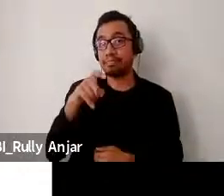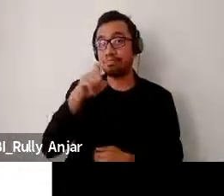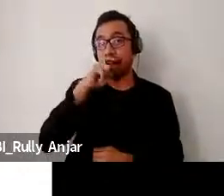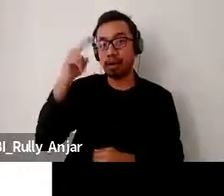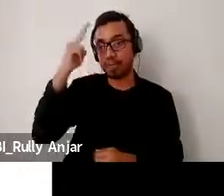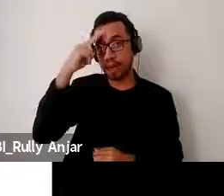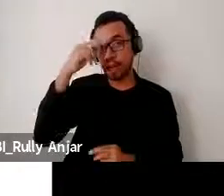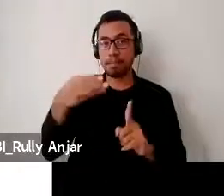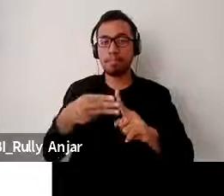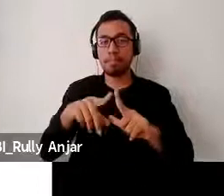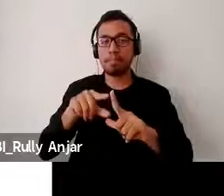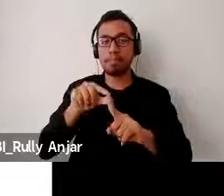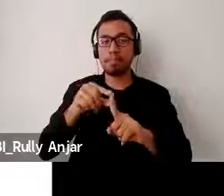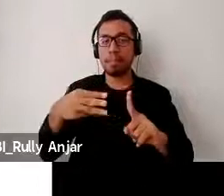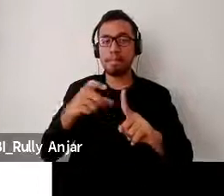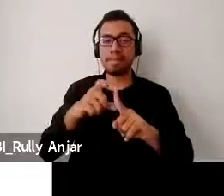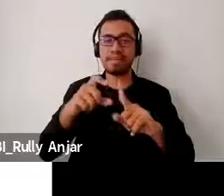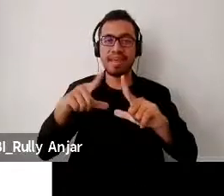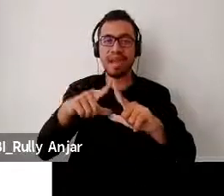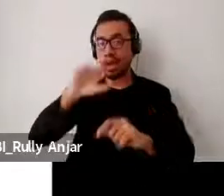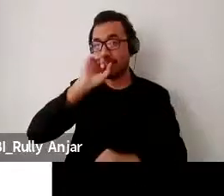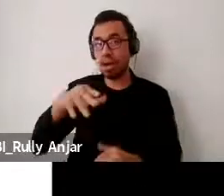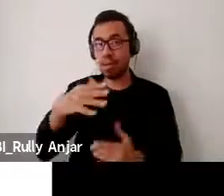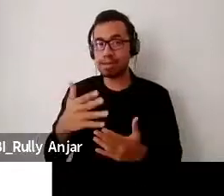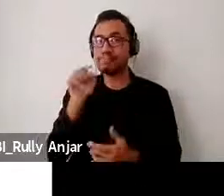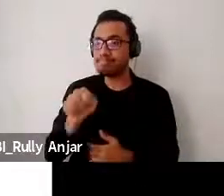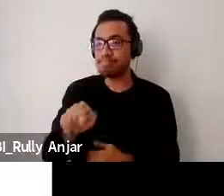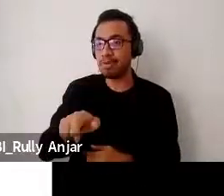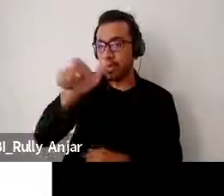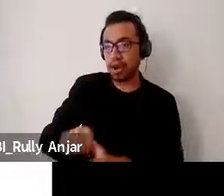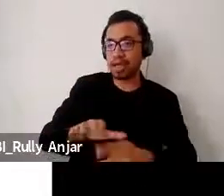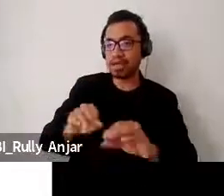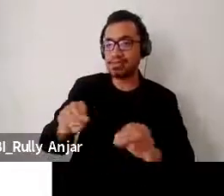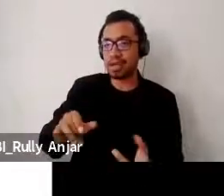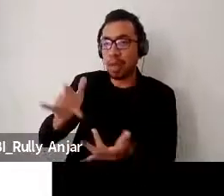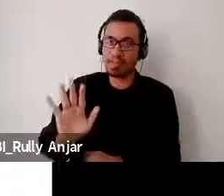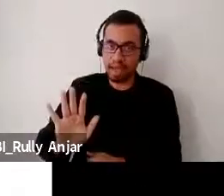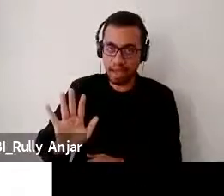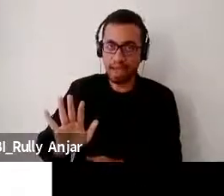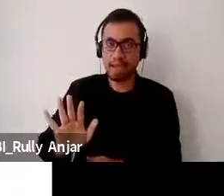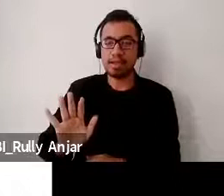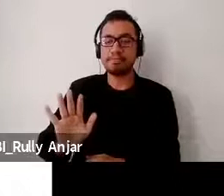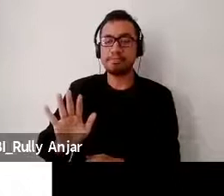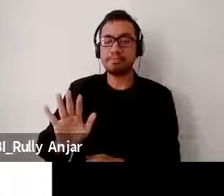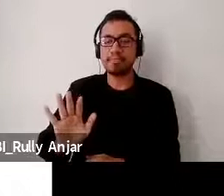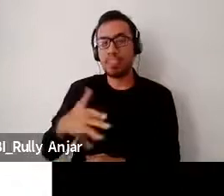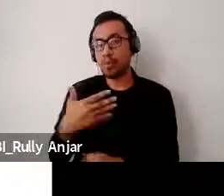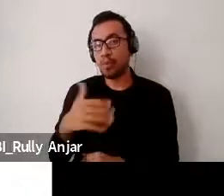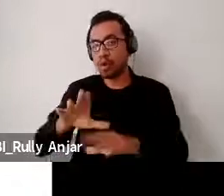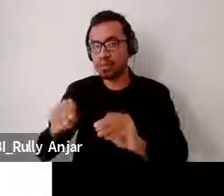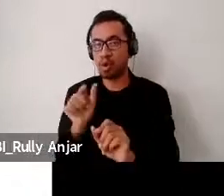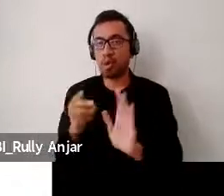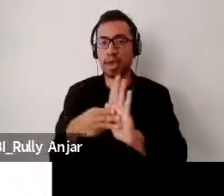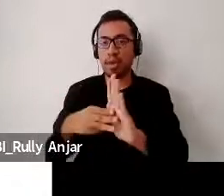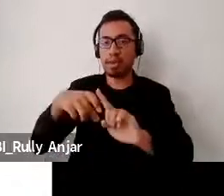memikirkan tentang bagaimana caranya supaya mereka yang bekerja di sektor informal atau di UMKM itu bisa